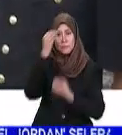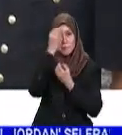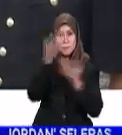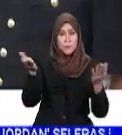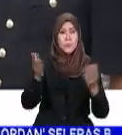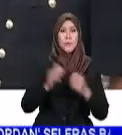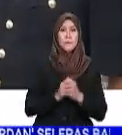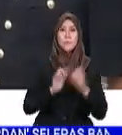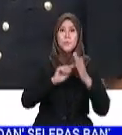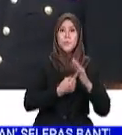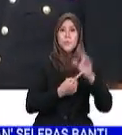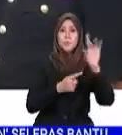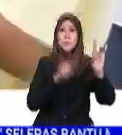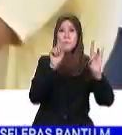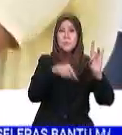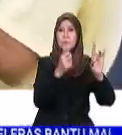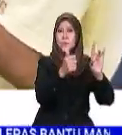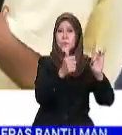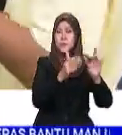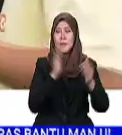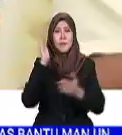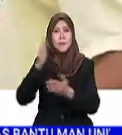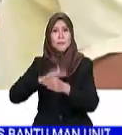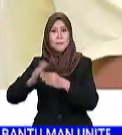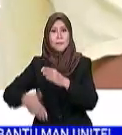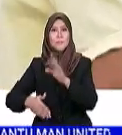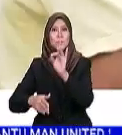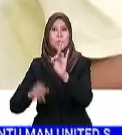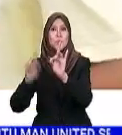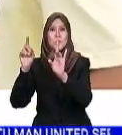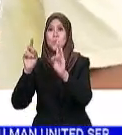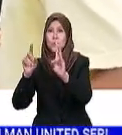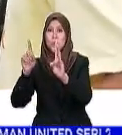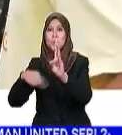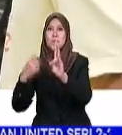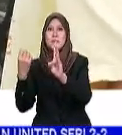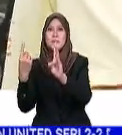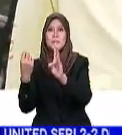bermula 8 Oktober lalu akan tamat pada 7 November depan.